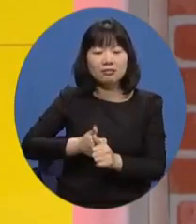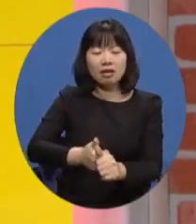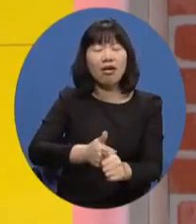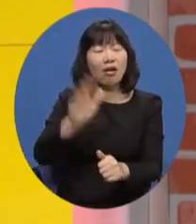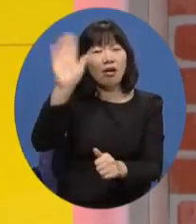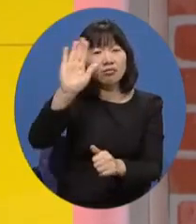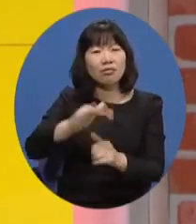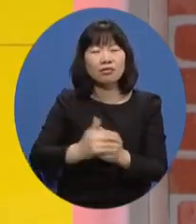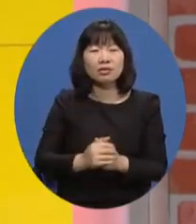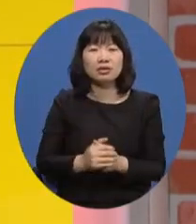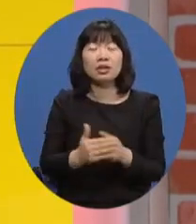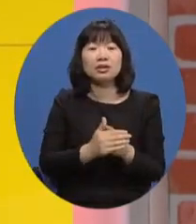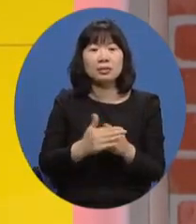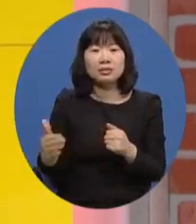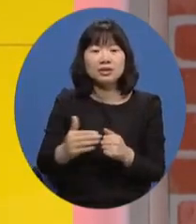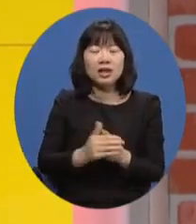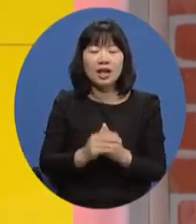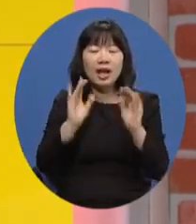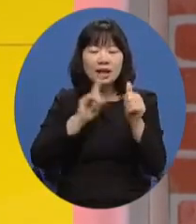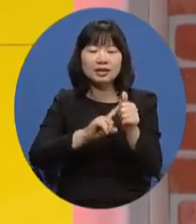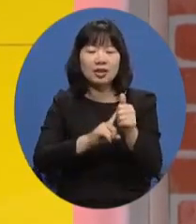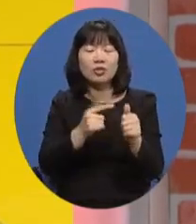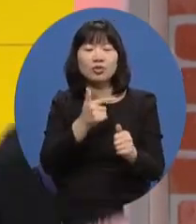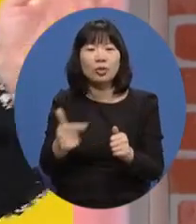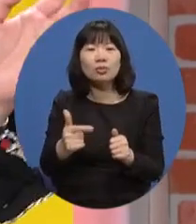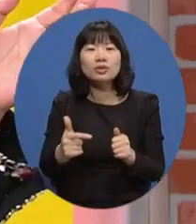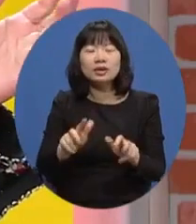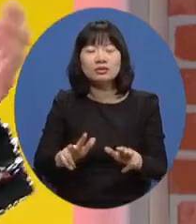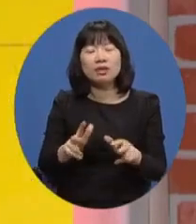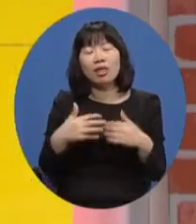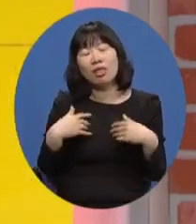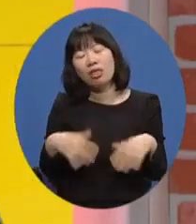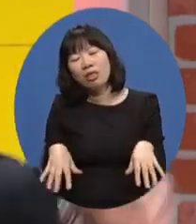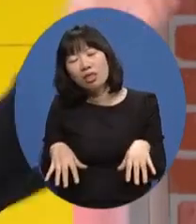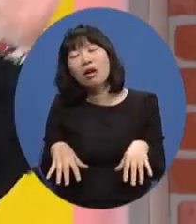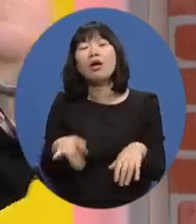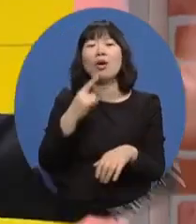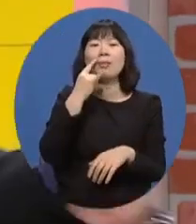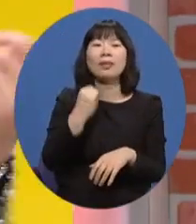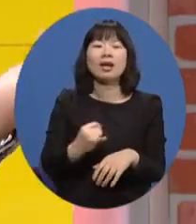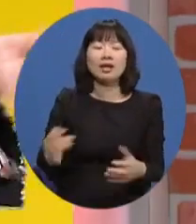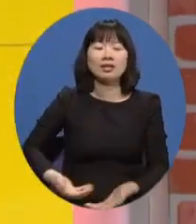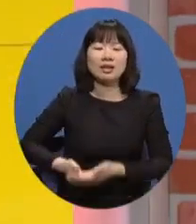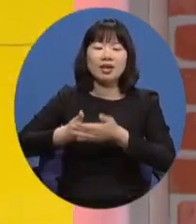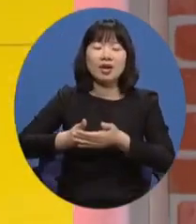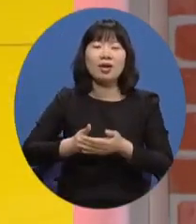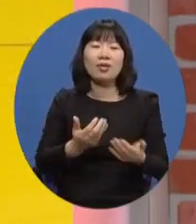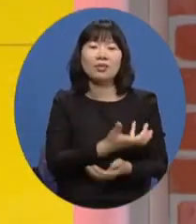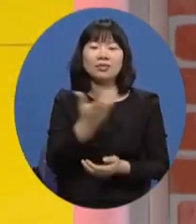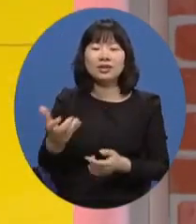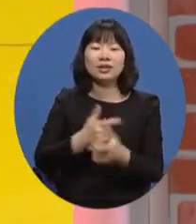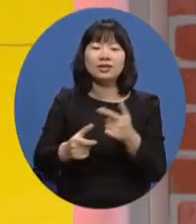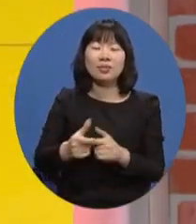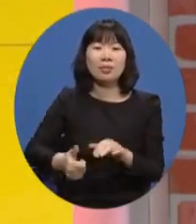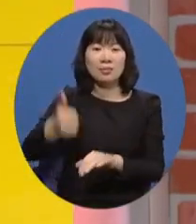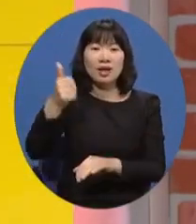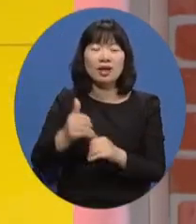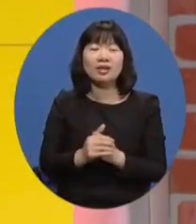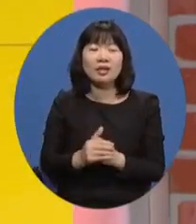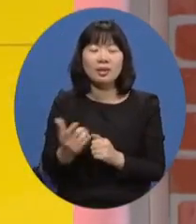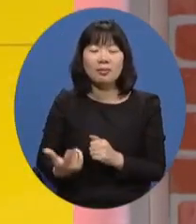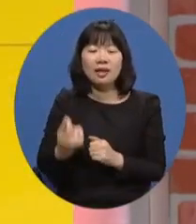따르려고 해요. 그래서 아이가 너무나 이렇게 늘어져 있으면 차라리 엄마가 번쩍 들어서 옮기는 게 낫습니다.